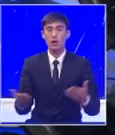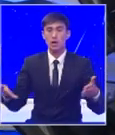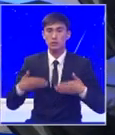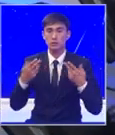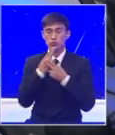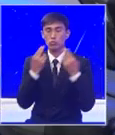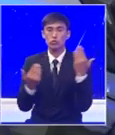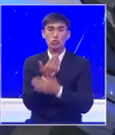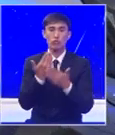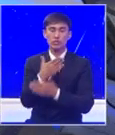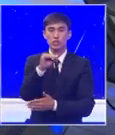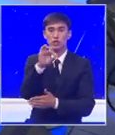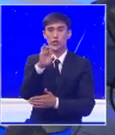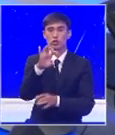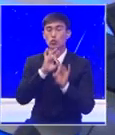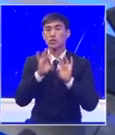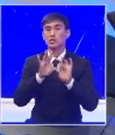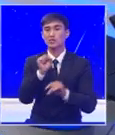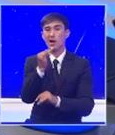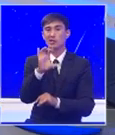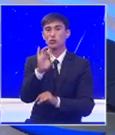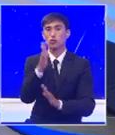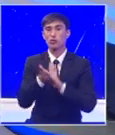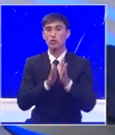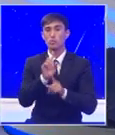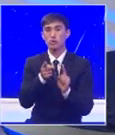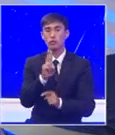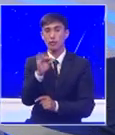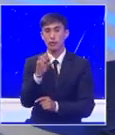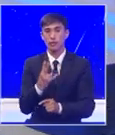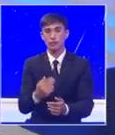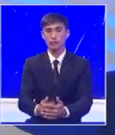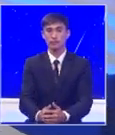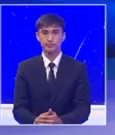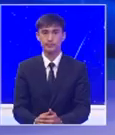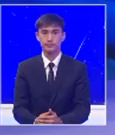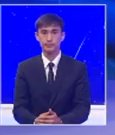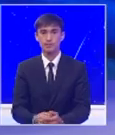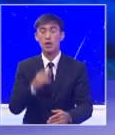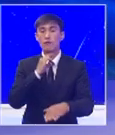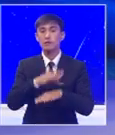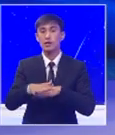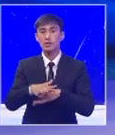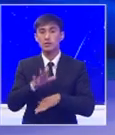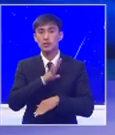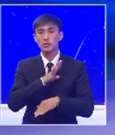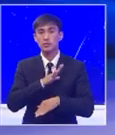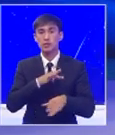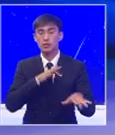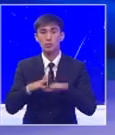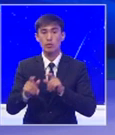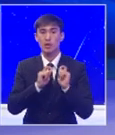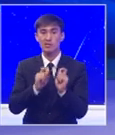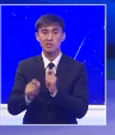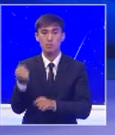Здравствуйте. Вечерние новости в эфире телеканала ЖТСУ. В студии Айсулу Жандосова. Сурдоперевод Даурена Абдрасилова. В столице состоялась церемония